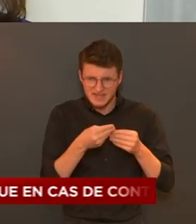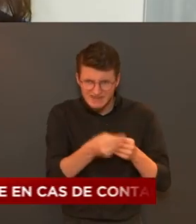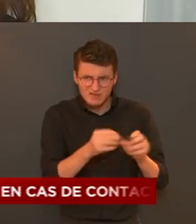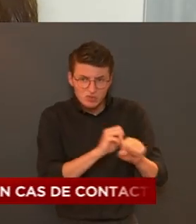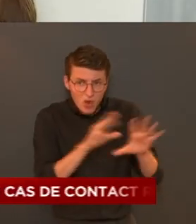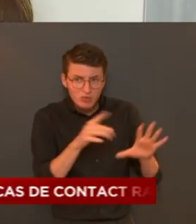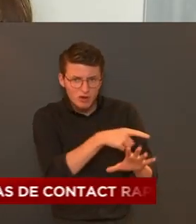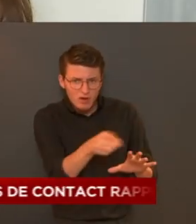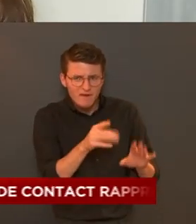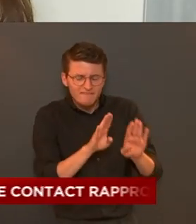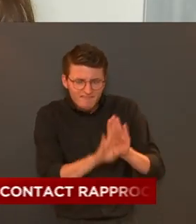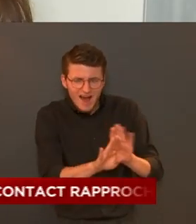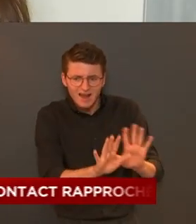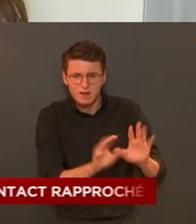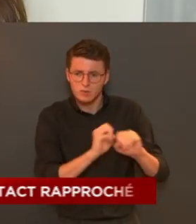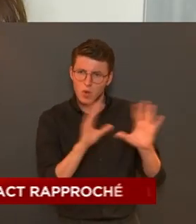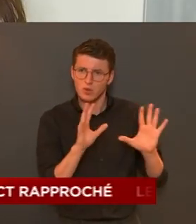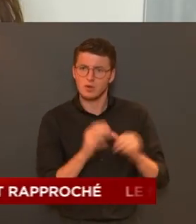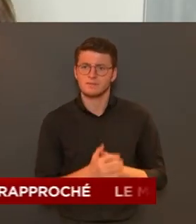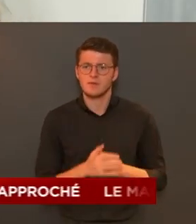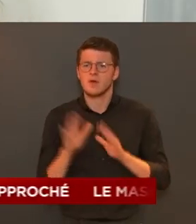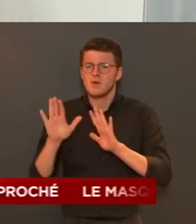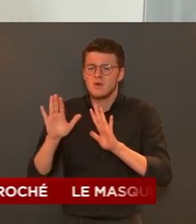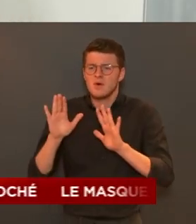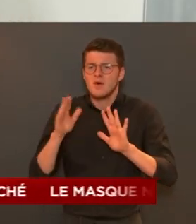toute sécurité, oui ou non ?»